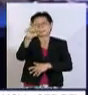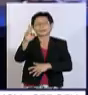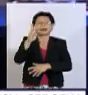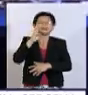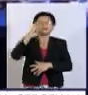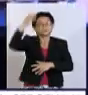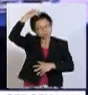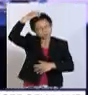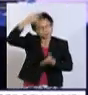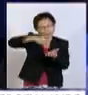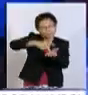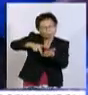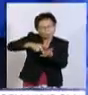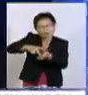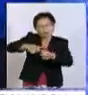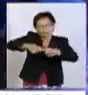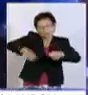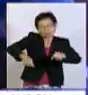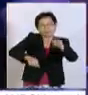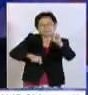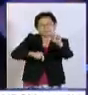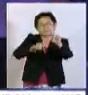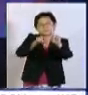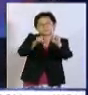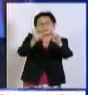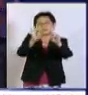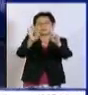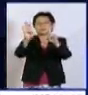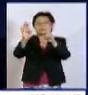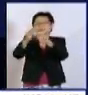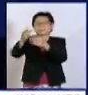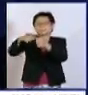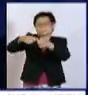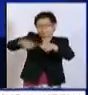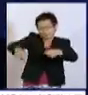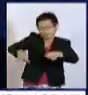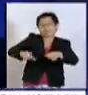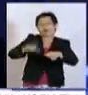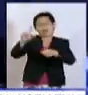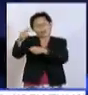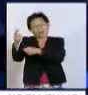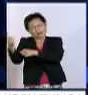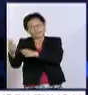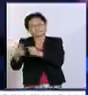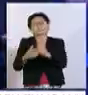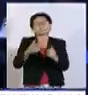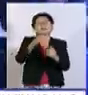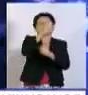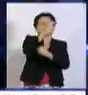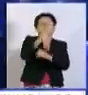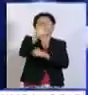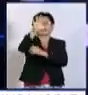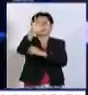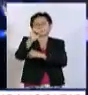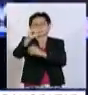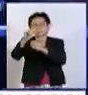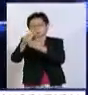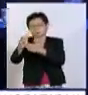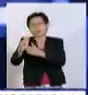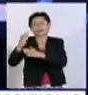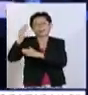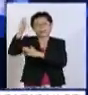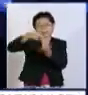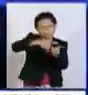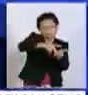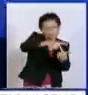Selangor akan membuat bayaran pendahuluan sebanyak 1.9 bilion ringgit dan baki pertimbangan sebanyak 650 juta ringgit